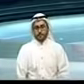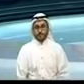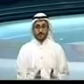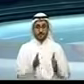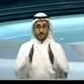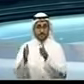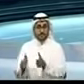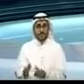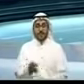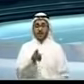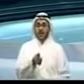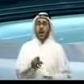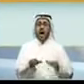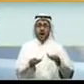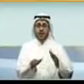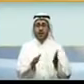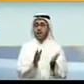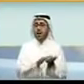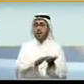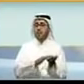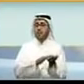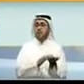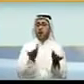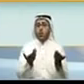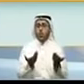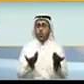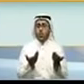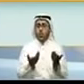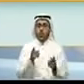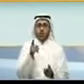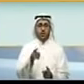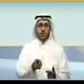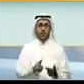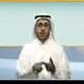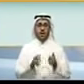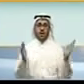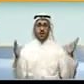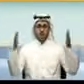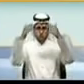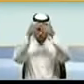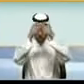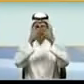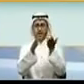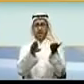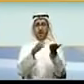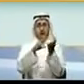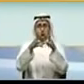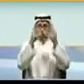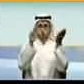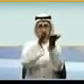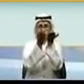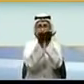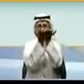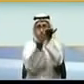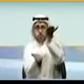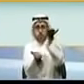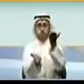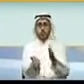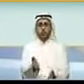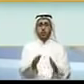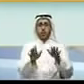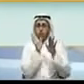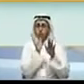أثرت فيضانات وانزلاقات للتربة ناجمة عن أمطار غزيرة منذ الأربعاء في جزيرة سومطرة غرب أندونيسيا أسفرت عن 21